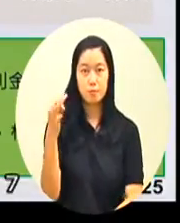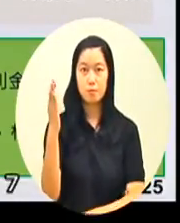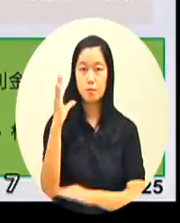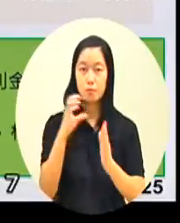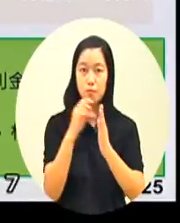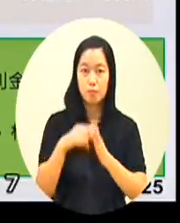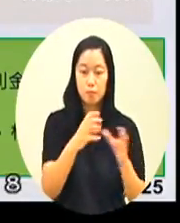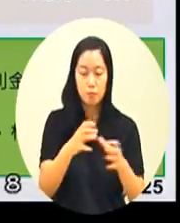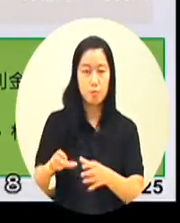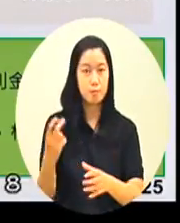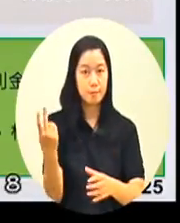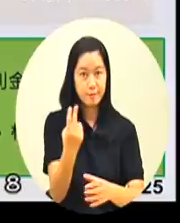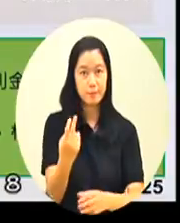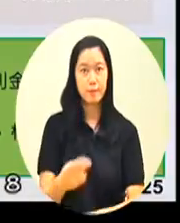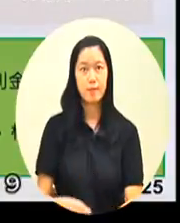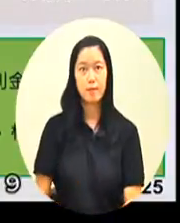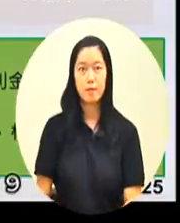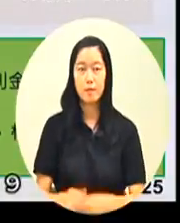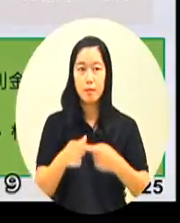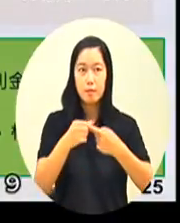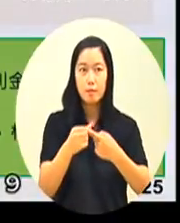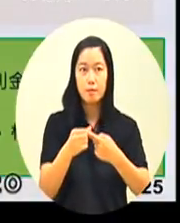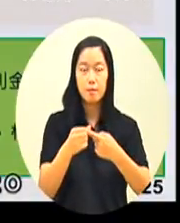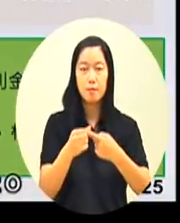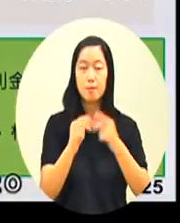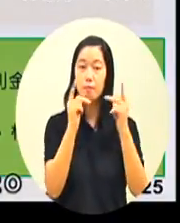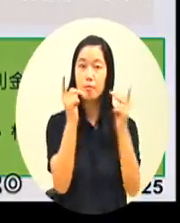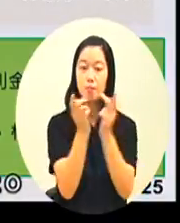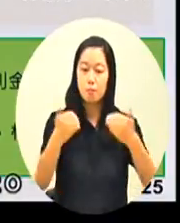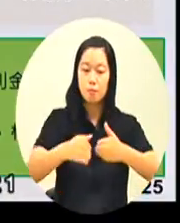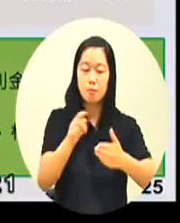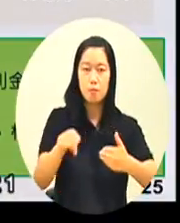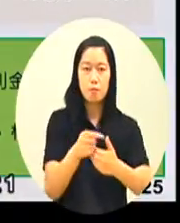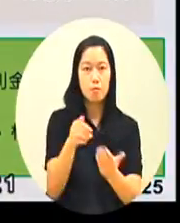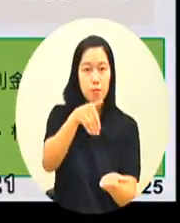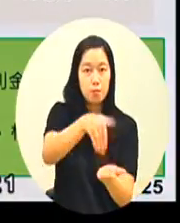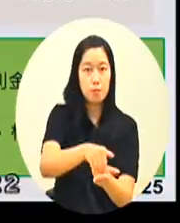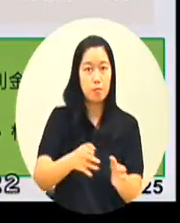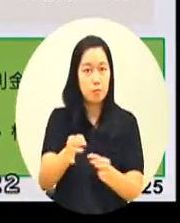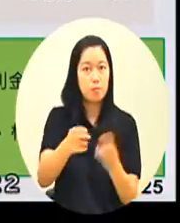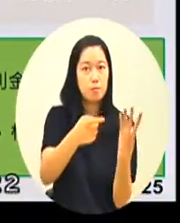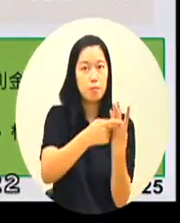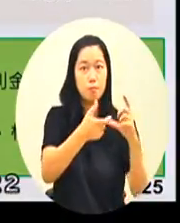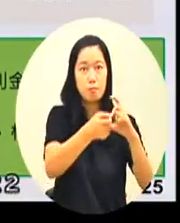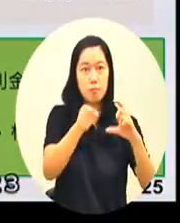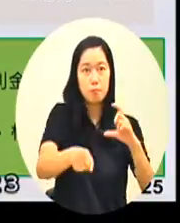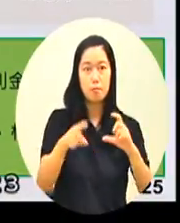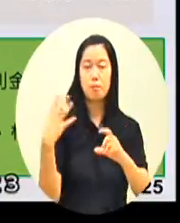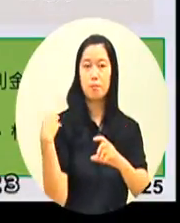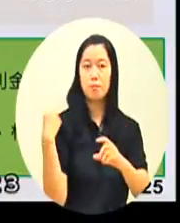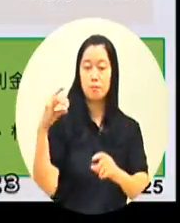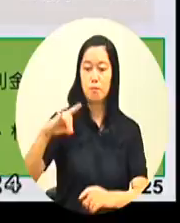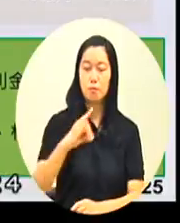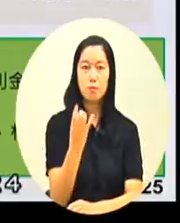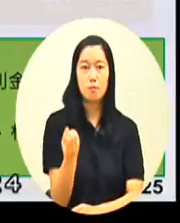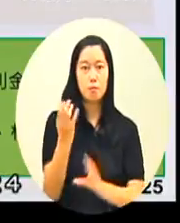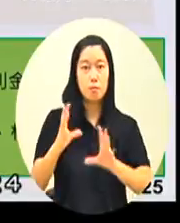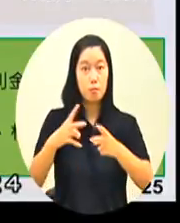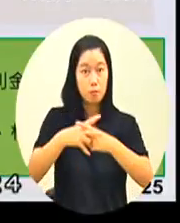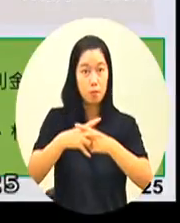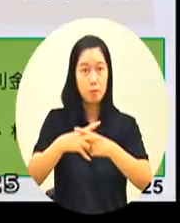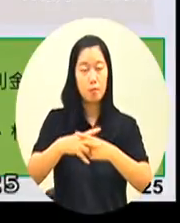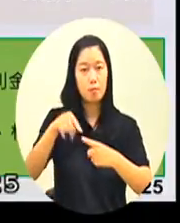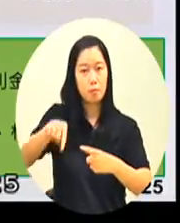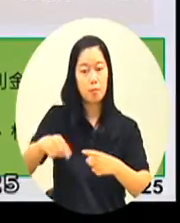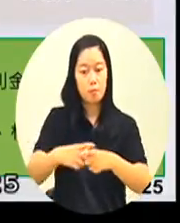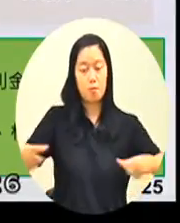2案，一个就是捷运凹子底旁的商业区开发案，也就是旧的龙华国小这个开发案呢，这个